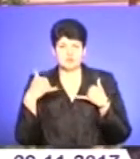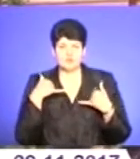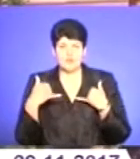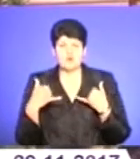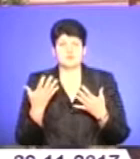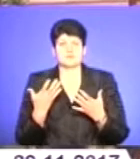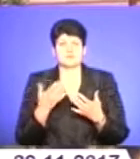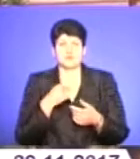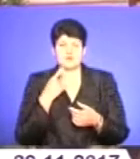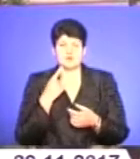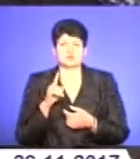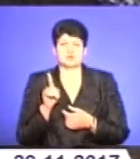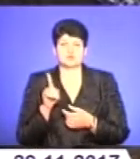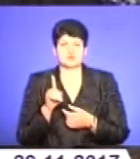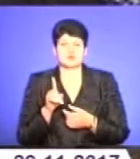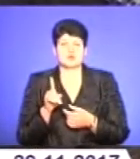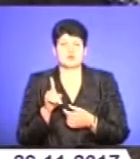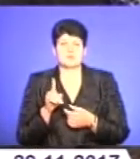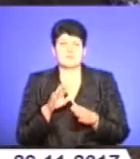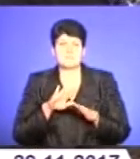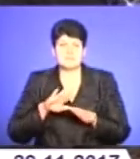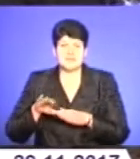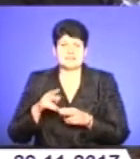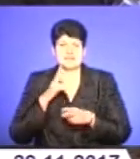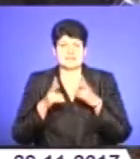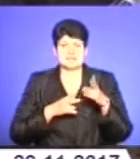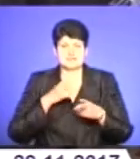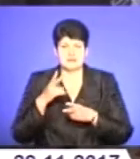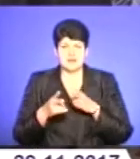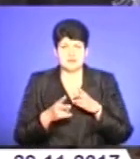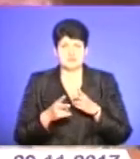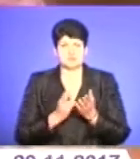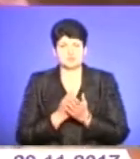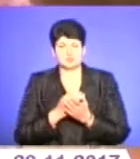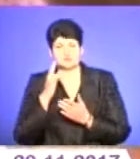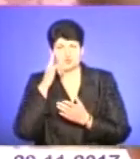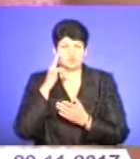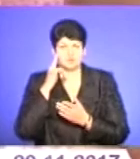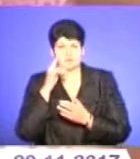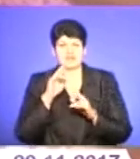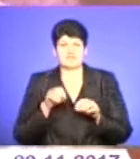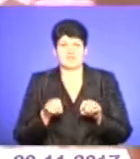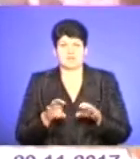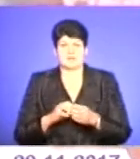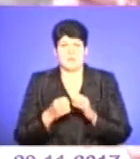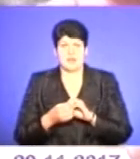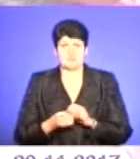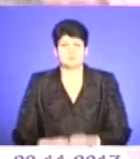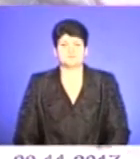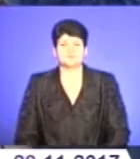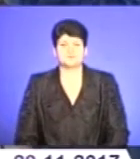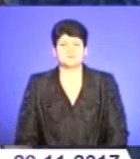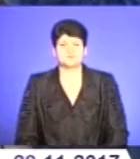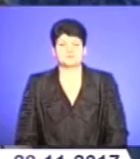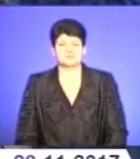прес-служби Мар'яна Зварич зазначила, що після скарг та звернень громадян чиновники думають, як вирішити цю проблему. Ірина Терлюк,